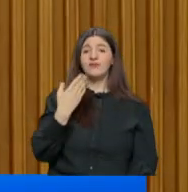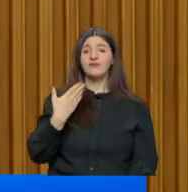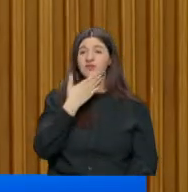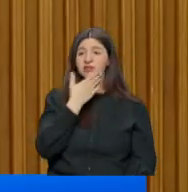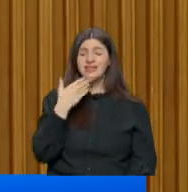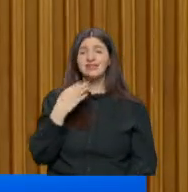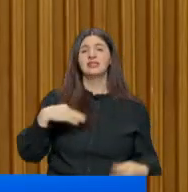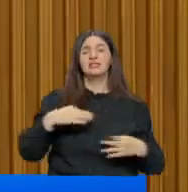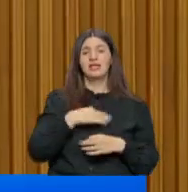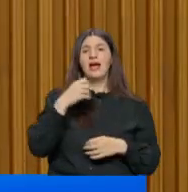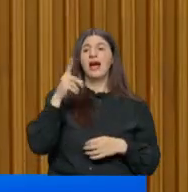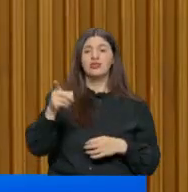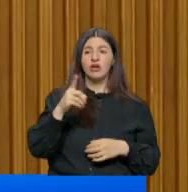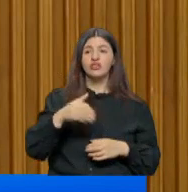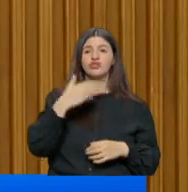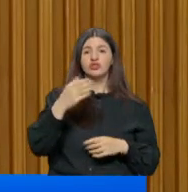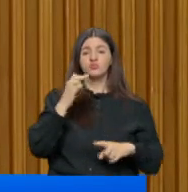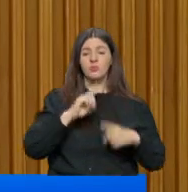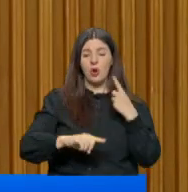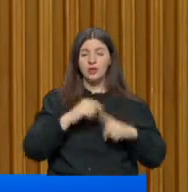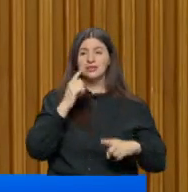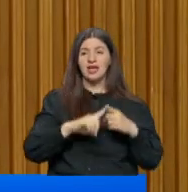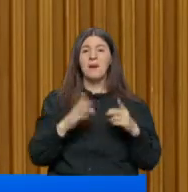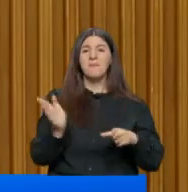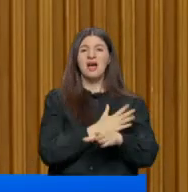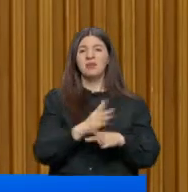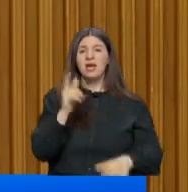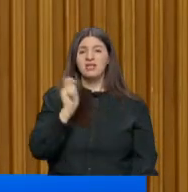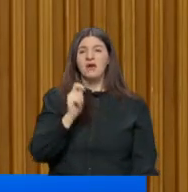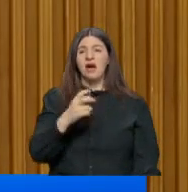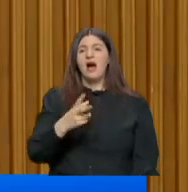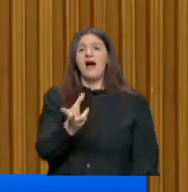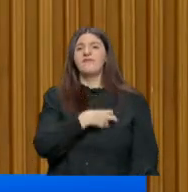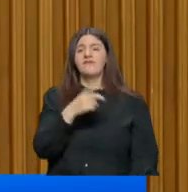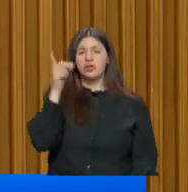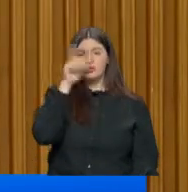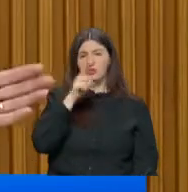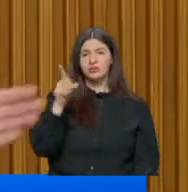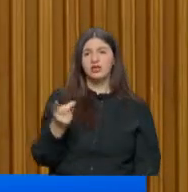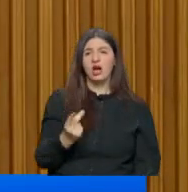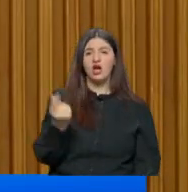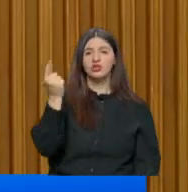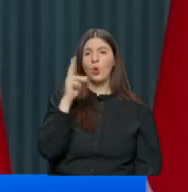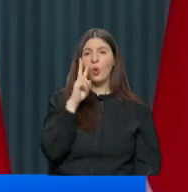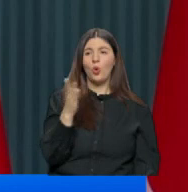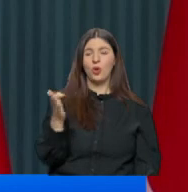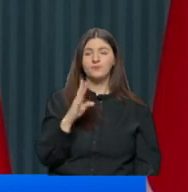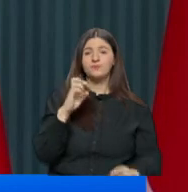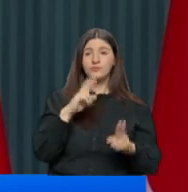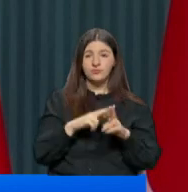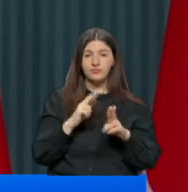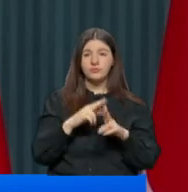fırsat. Sayın Erdoğan'ın dış politikayı malzeme yapma sevdası uğruna kaçırılmış gözüküyor.